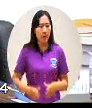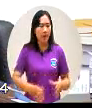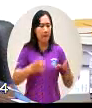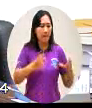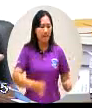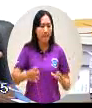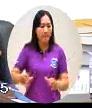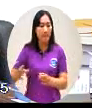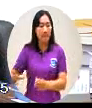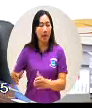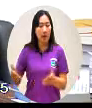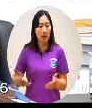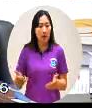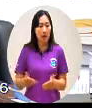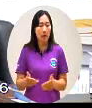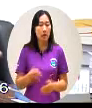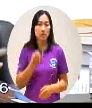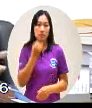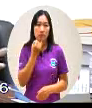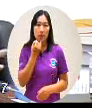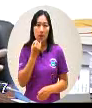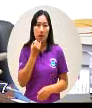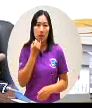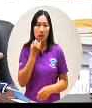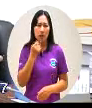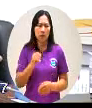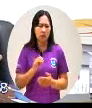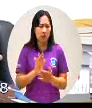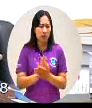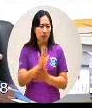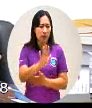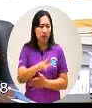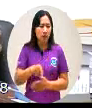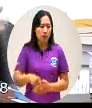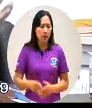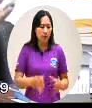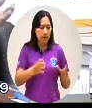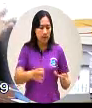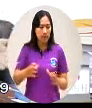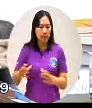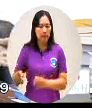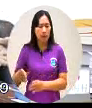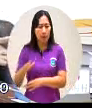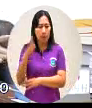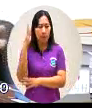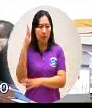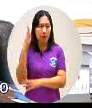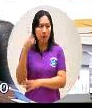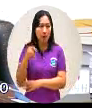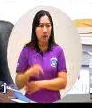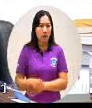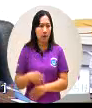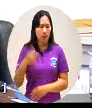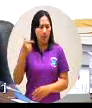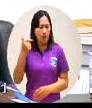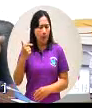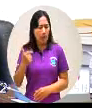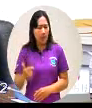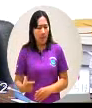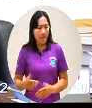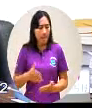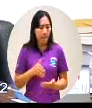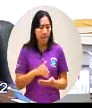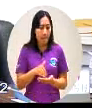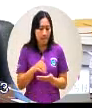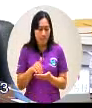来地上物的兴建，咱个个慢慢啊起付来到边的预算。我想这个呐会通吼，但一个咱建管处吼，还